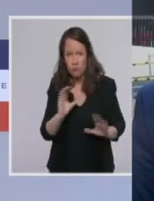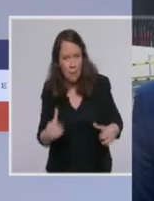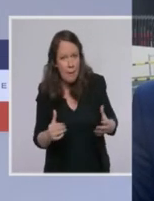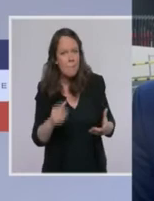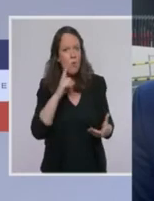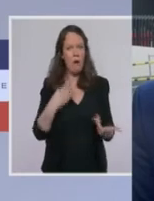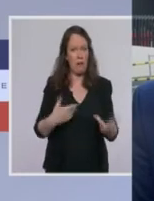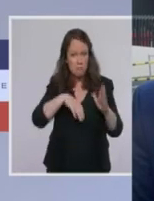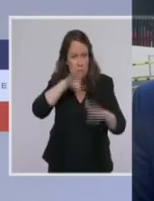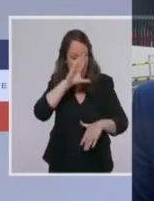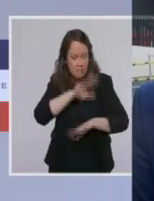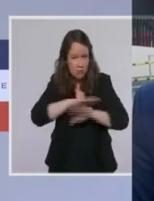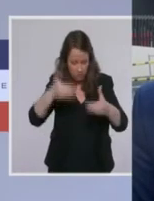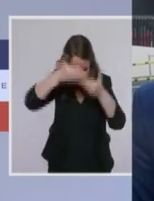إعطاء